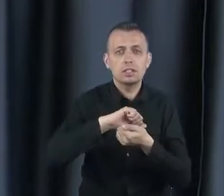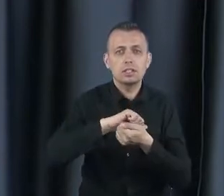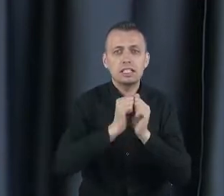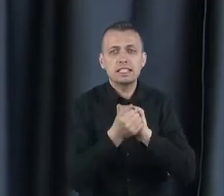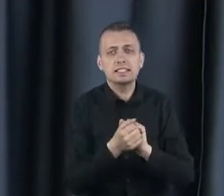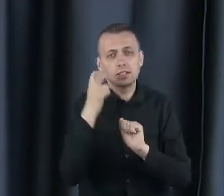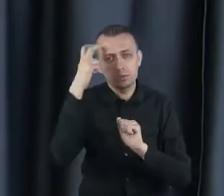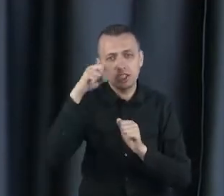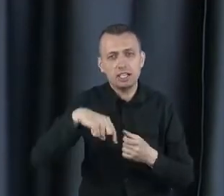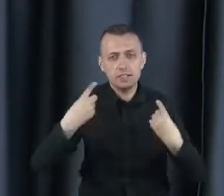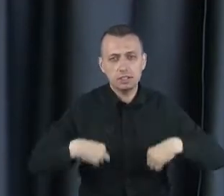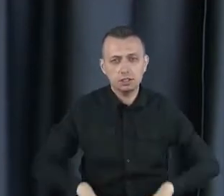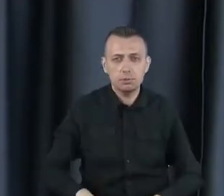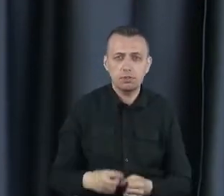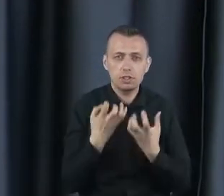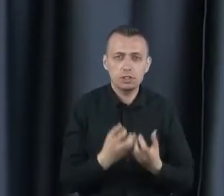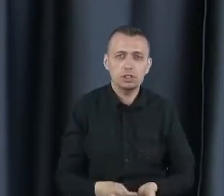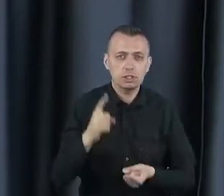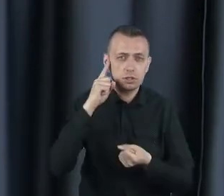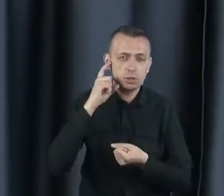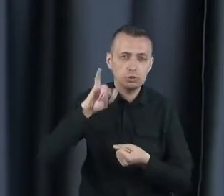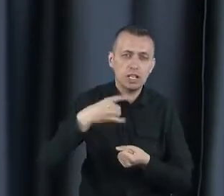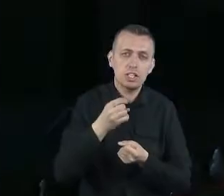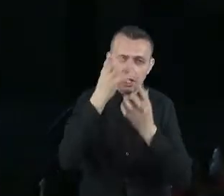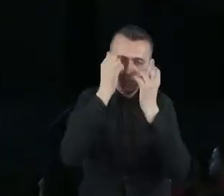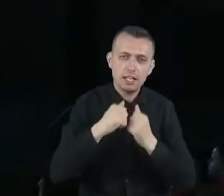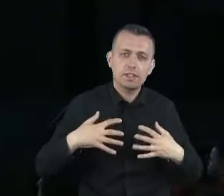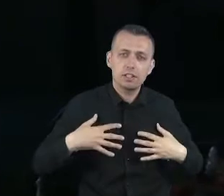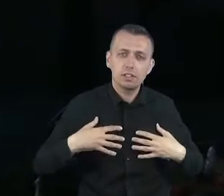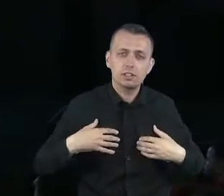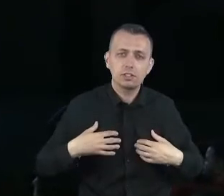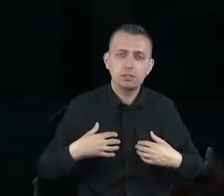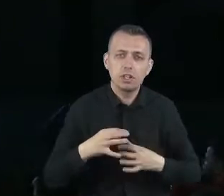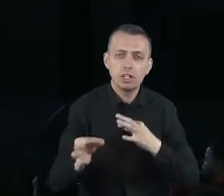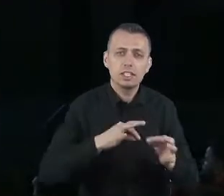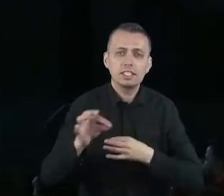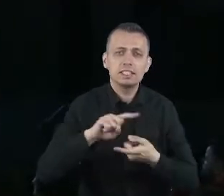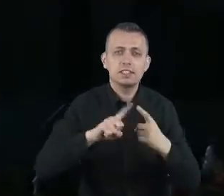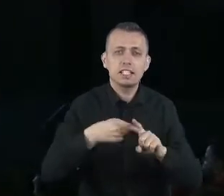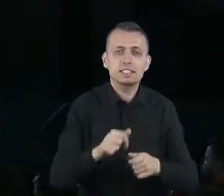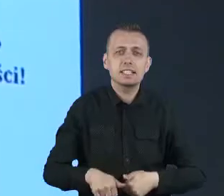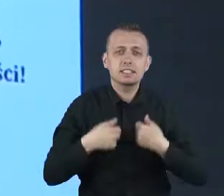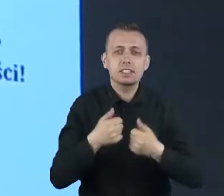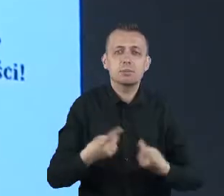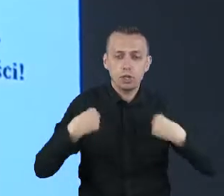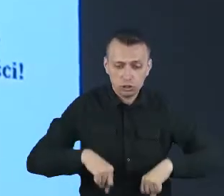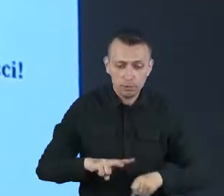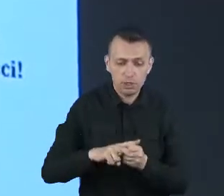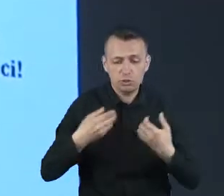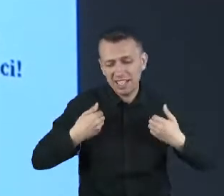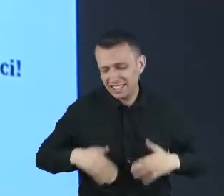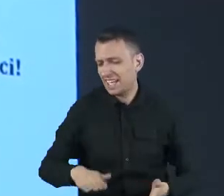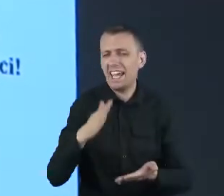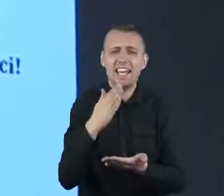podpatrzeć, posłuchać na żywo, jak to wygląda, jak wyglądają te ich historie. A w tych historiach chodzi o to, by zniechęceni motywację odnaleźli